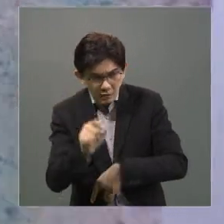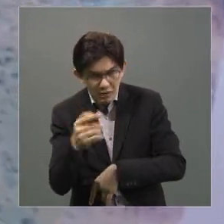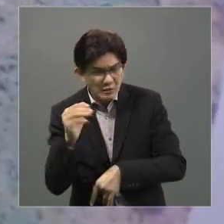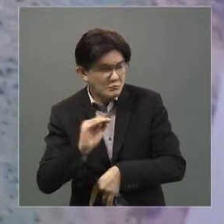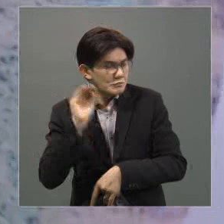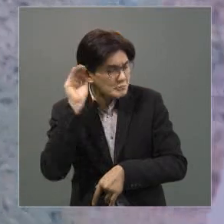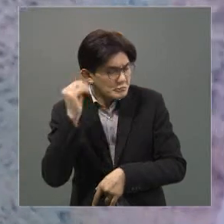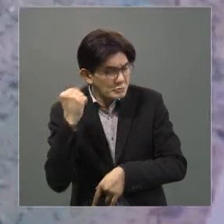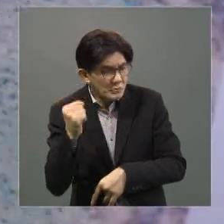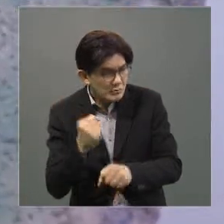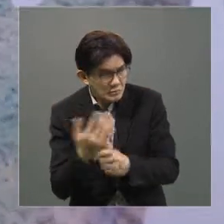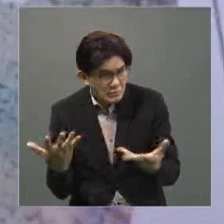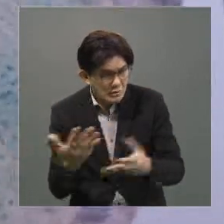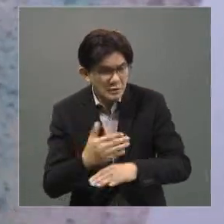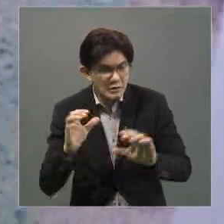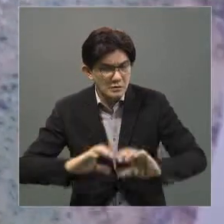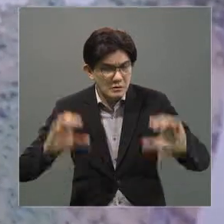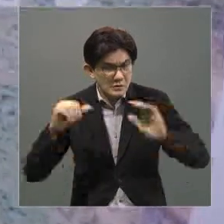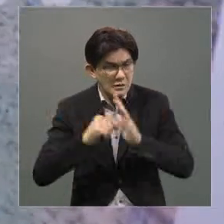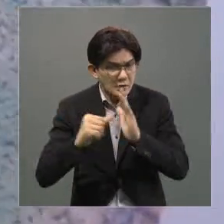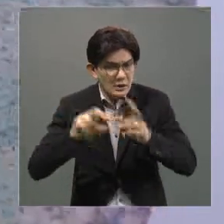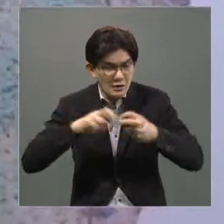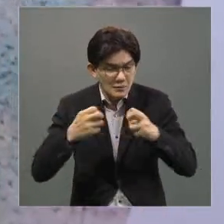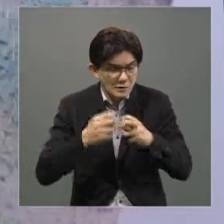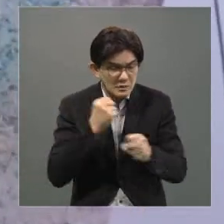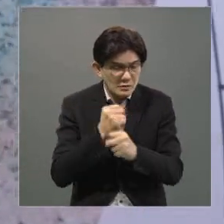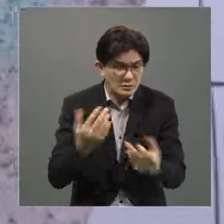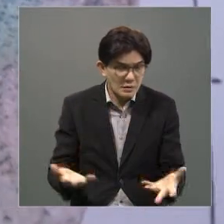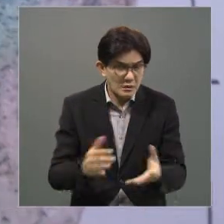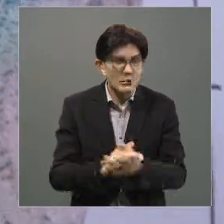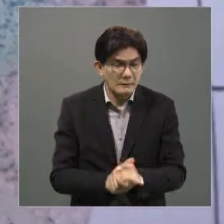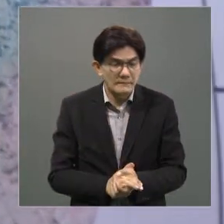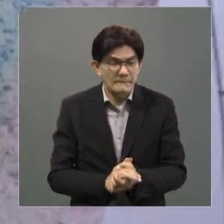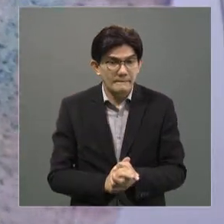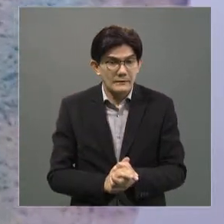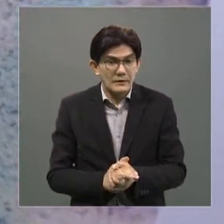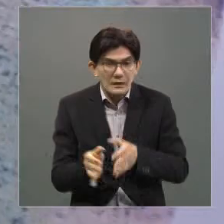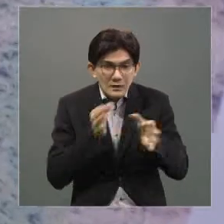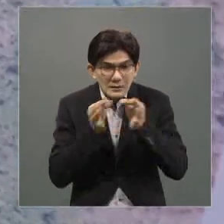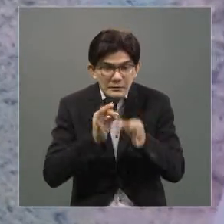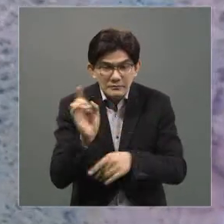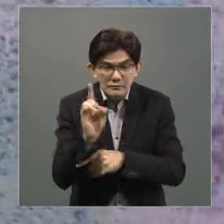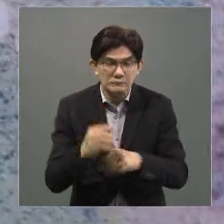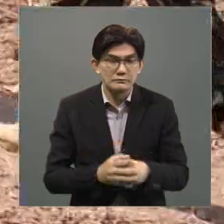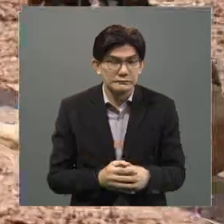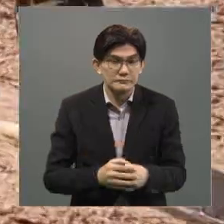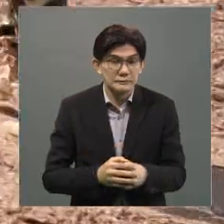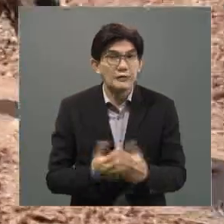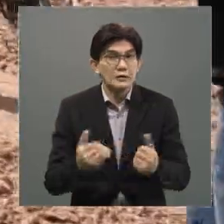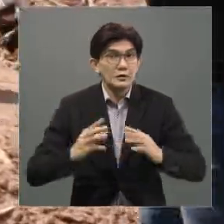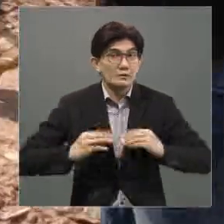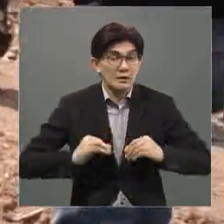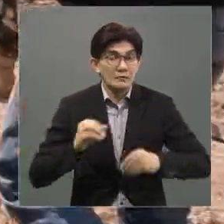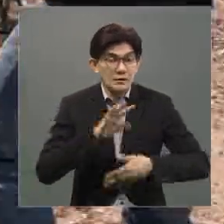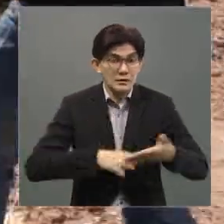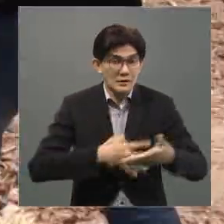าเชื่อถือดังนั้นรัฐบาลจะมีแนวทางแก้ไขป้องกันปัญหาอย่างไรร้อยเอกธรรมนัสท่านก็ชี้แจงให้ฟังนะครับว่ายอมรับว่าตอนนี้แ